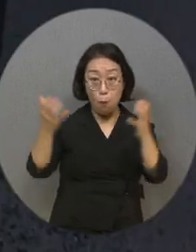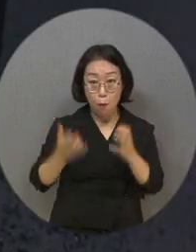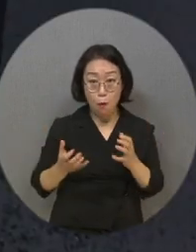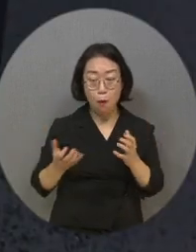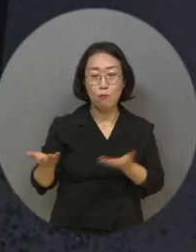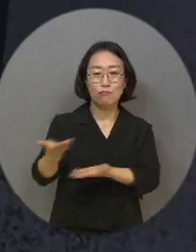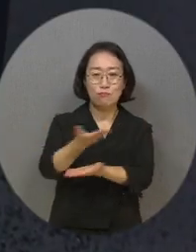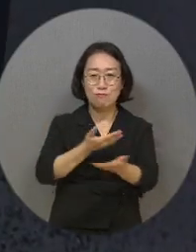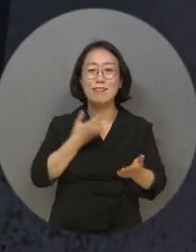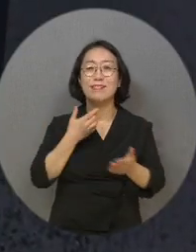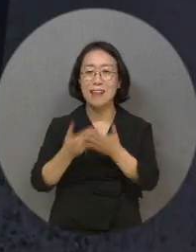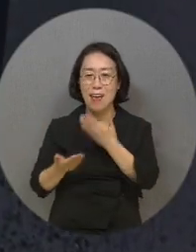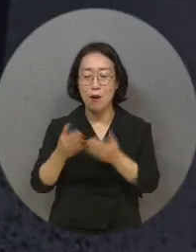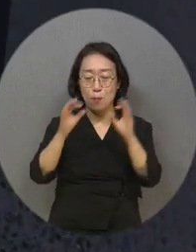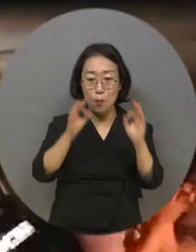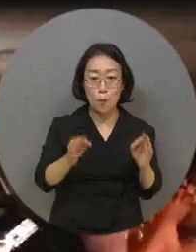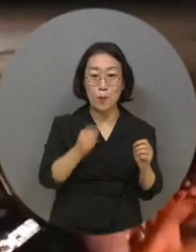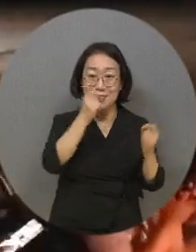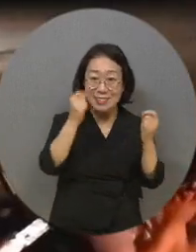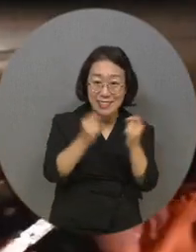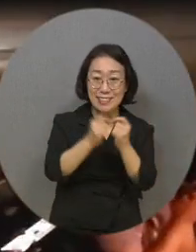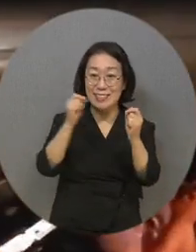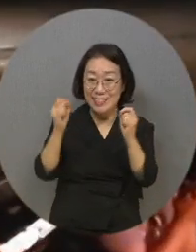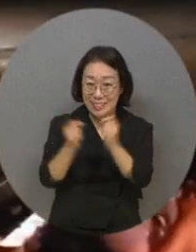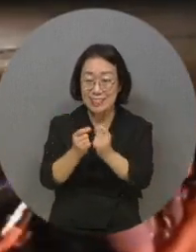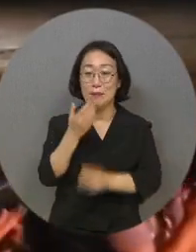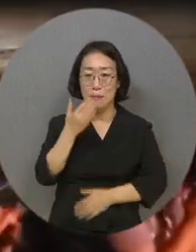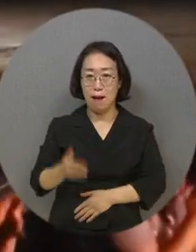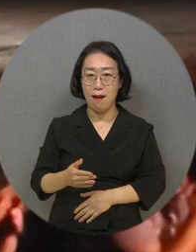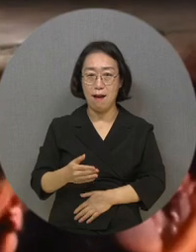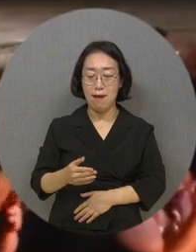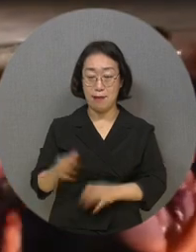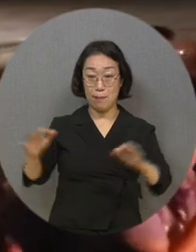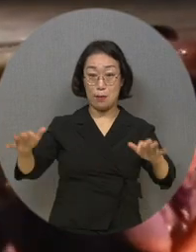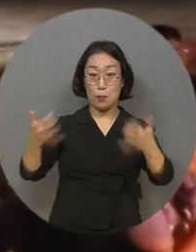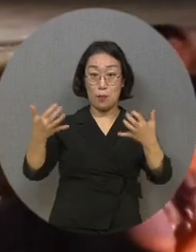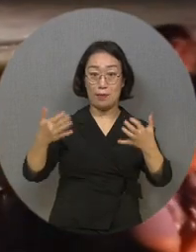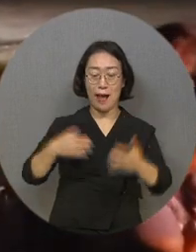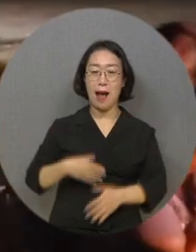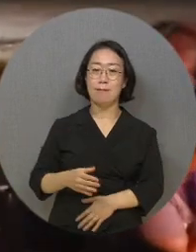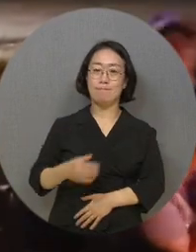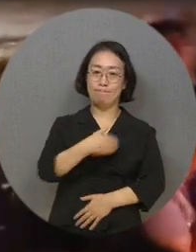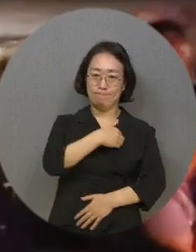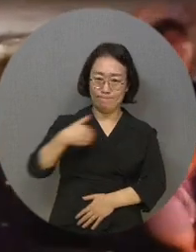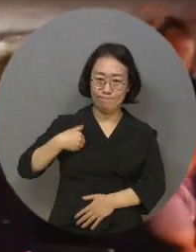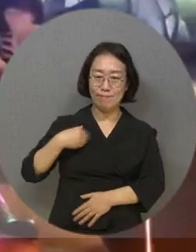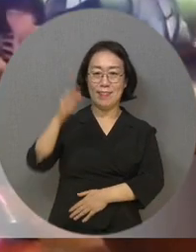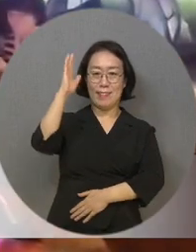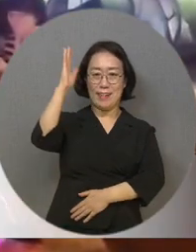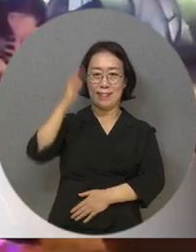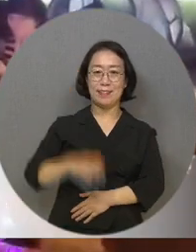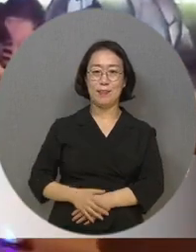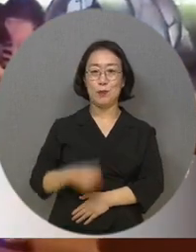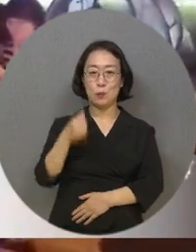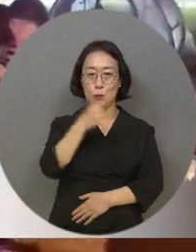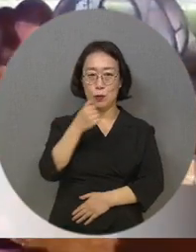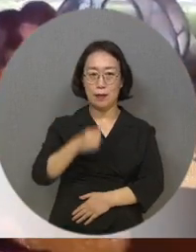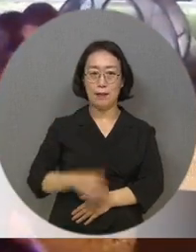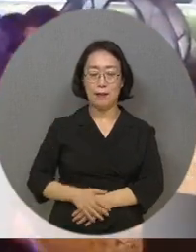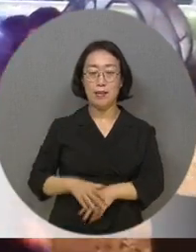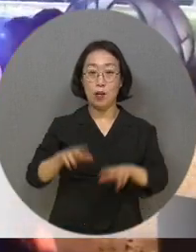가지며 친구도 만나봅니다. 사람들 앞에서 자기를 자신 있게 소개도 해봅니다.